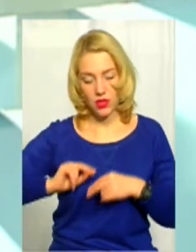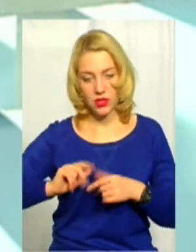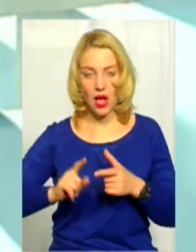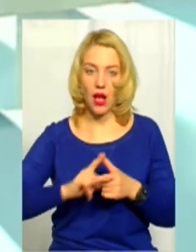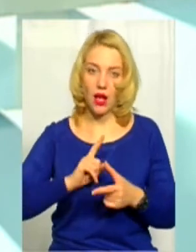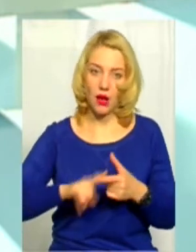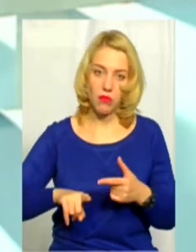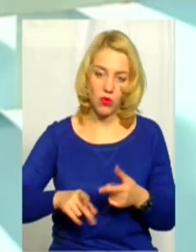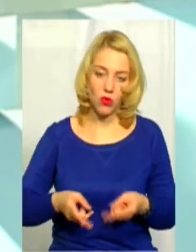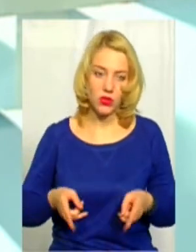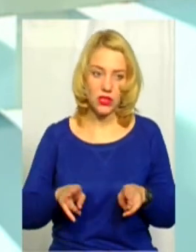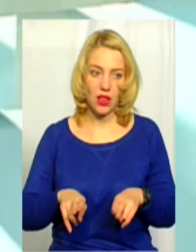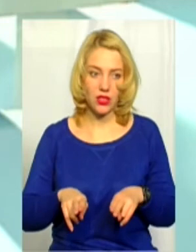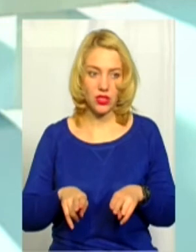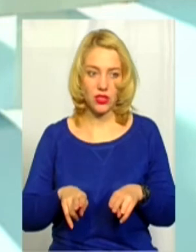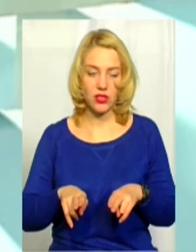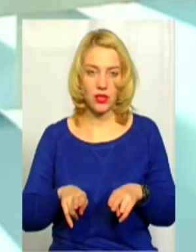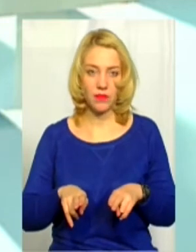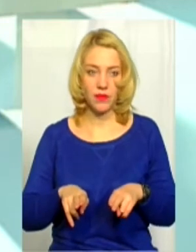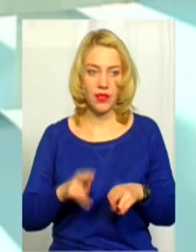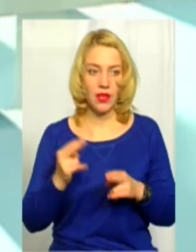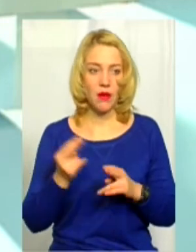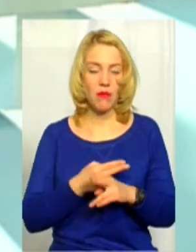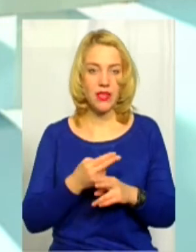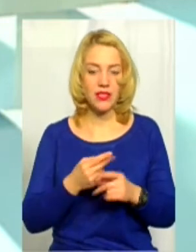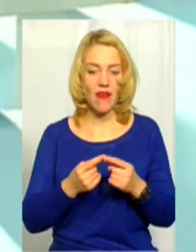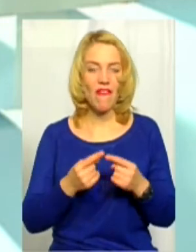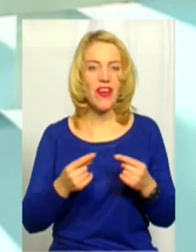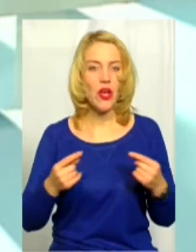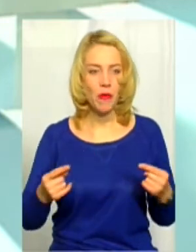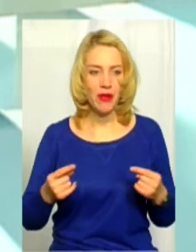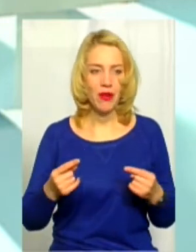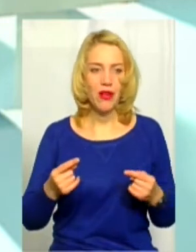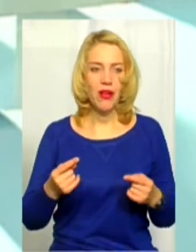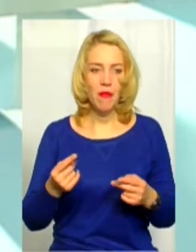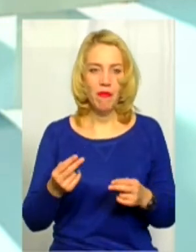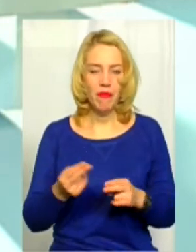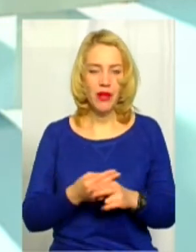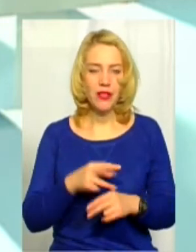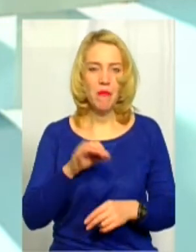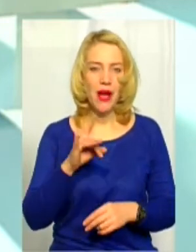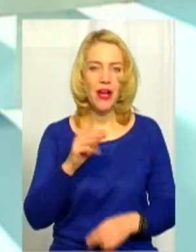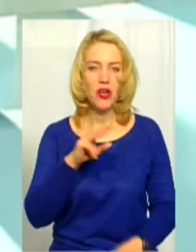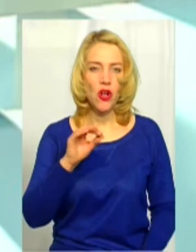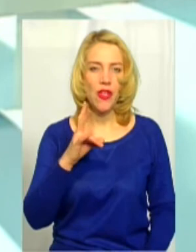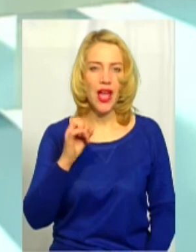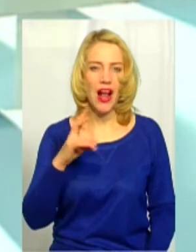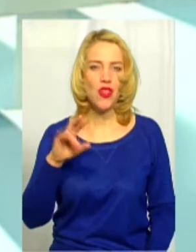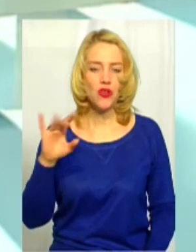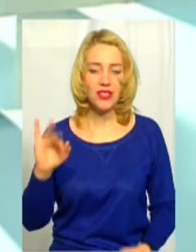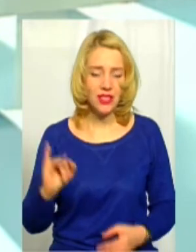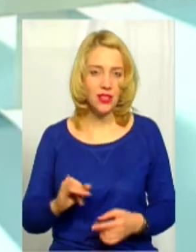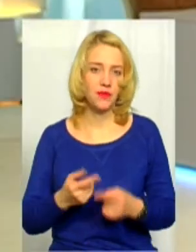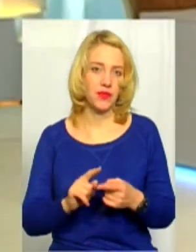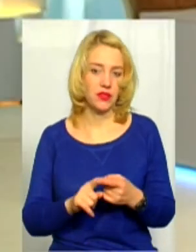або залишитися, власне, без виробів, без тої маржинальності, про котру пан Олег казав, ніякої,